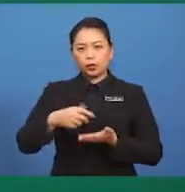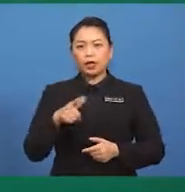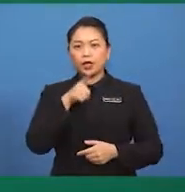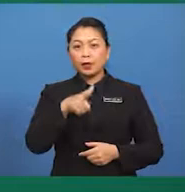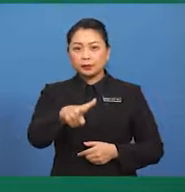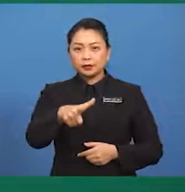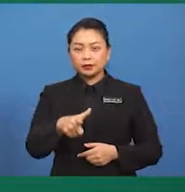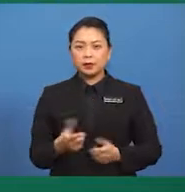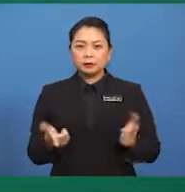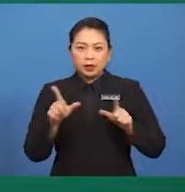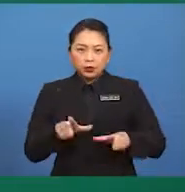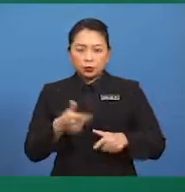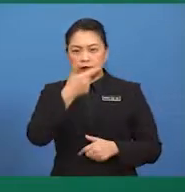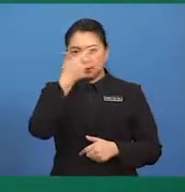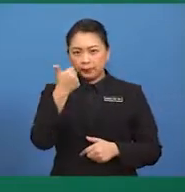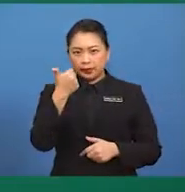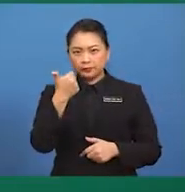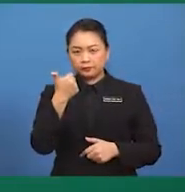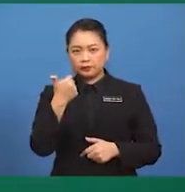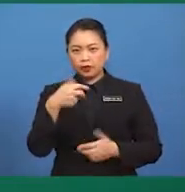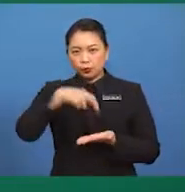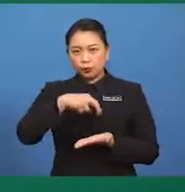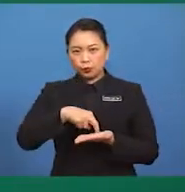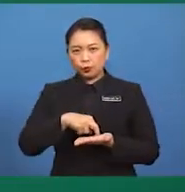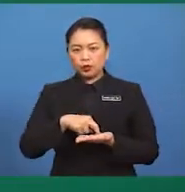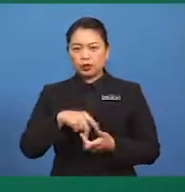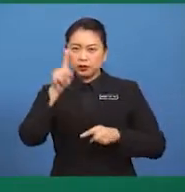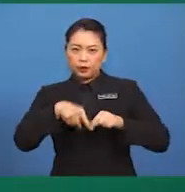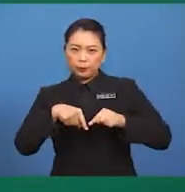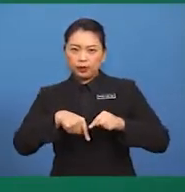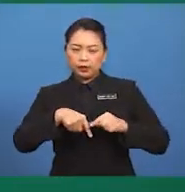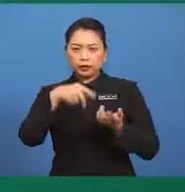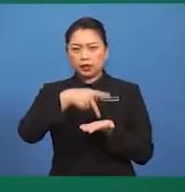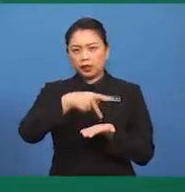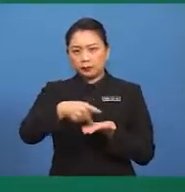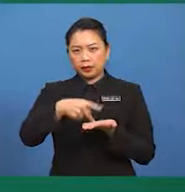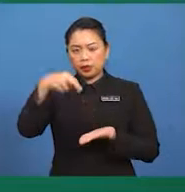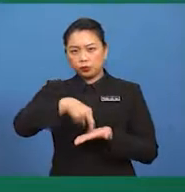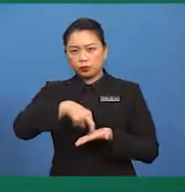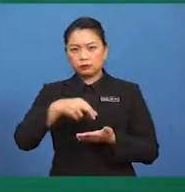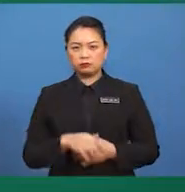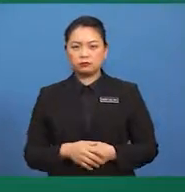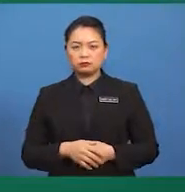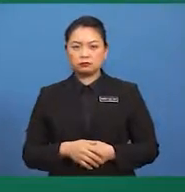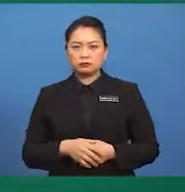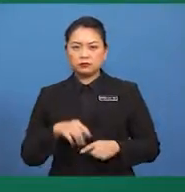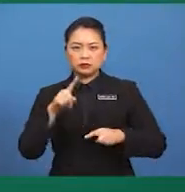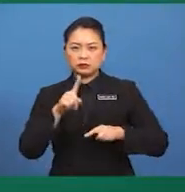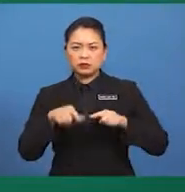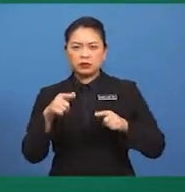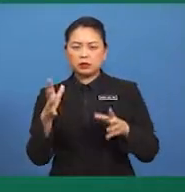Hutang lapuk berlaku disebabkan oleh penghutang tidak mampu untuk membayar hutang, tidak dapat